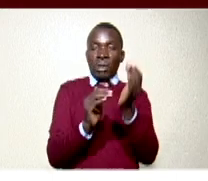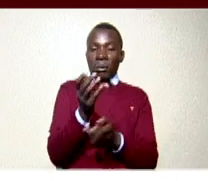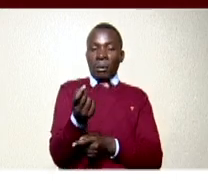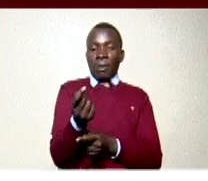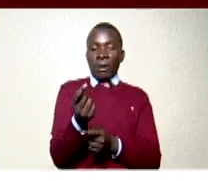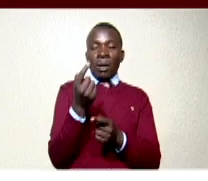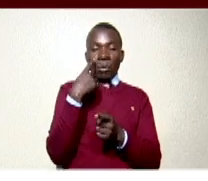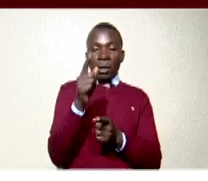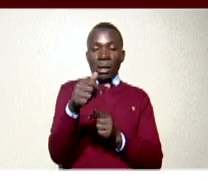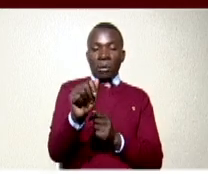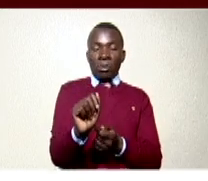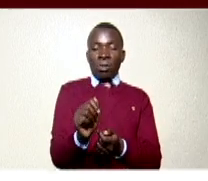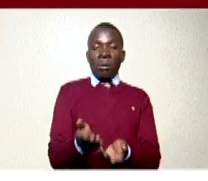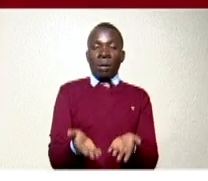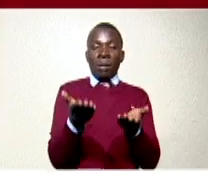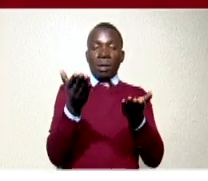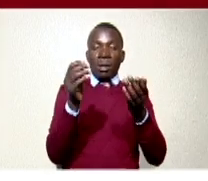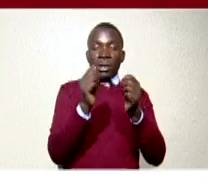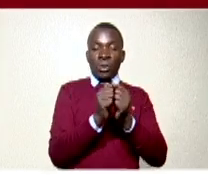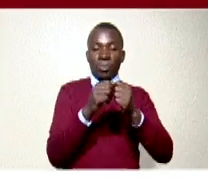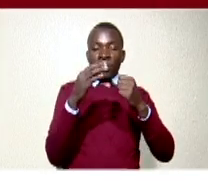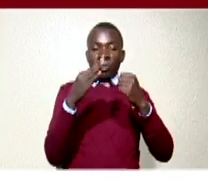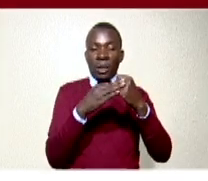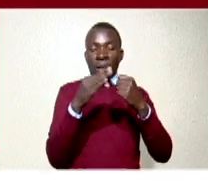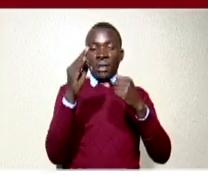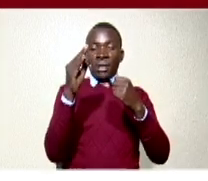narwo rwarazamutse ku rugero rwa